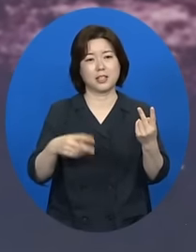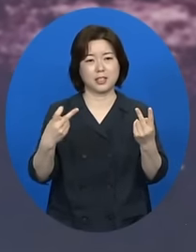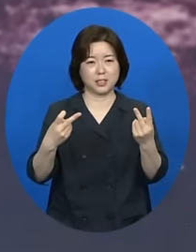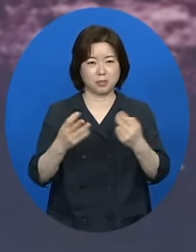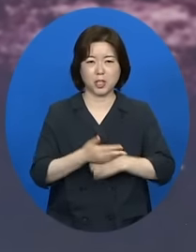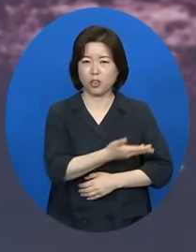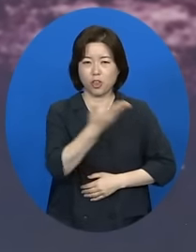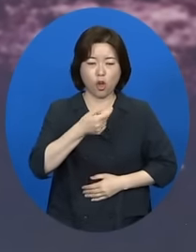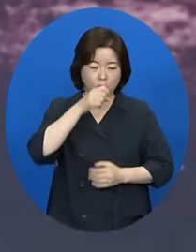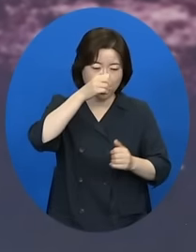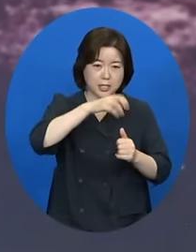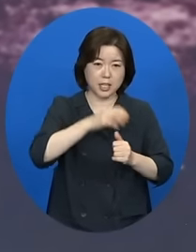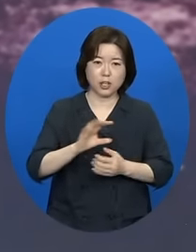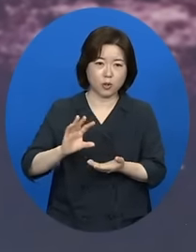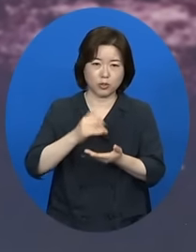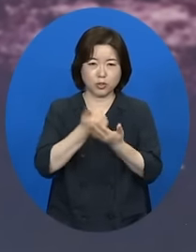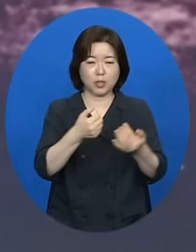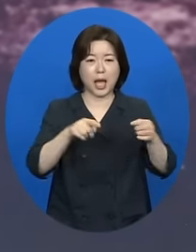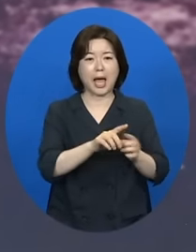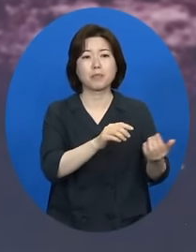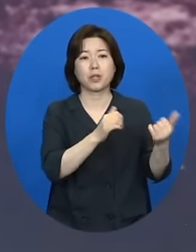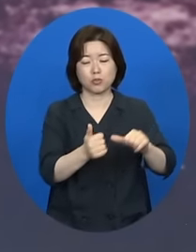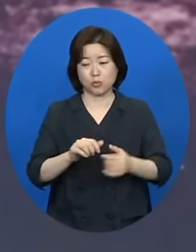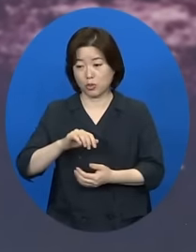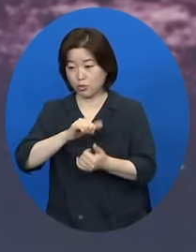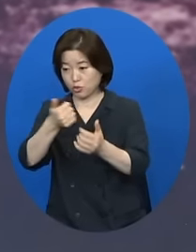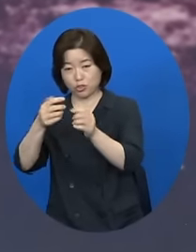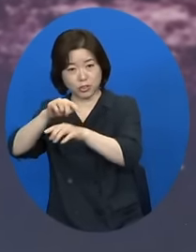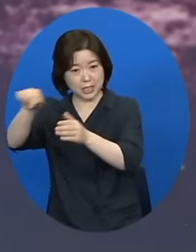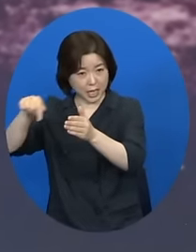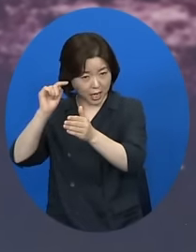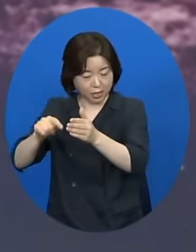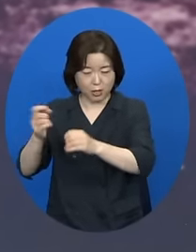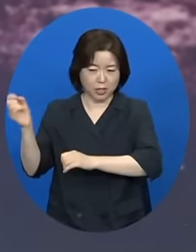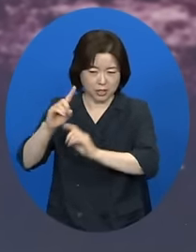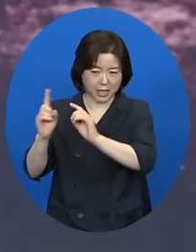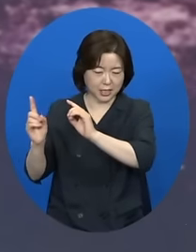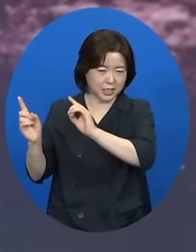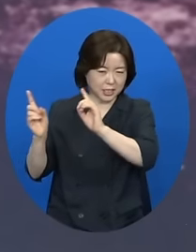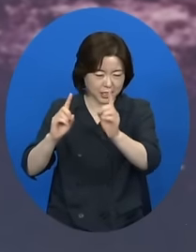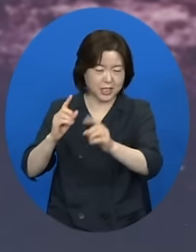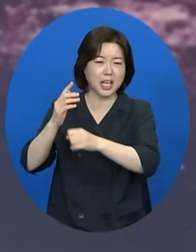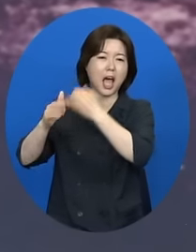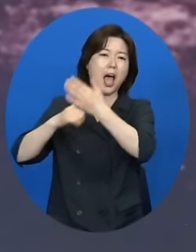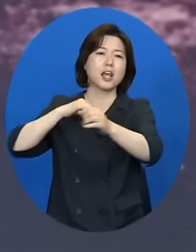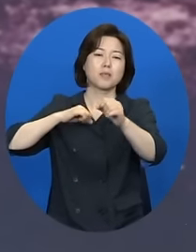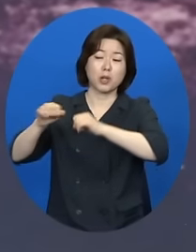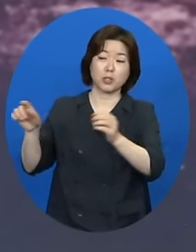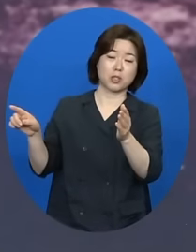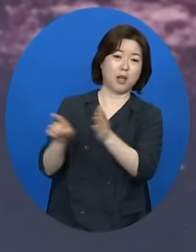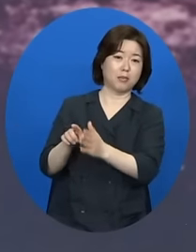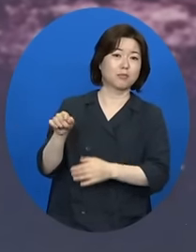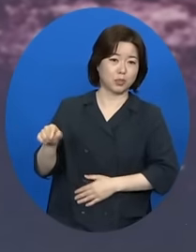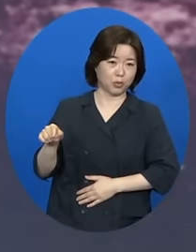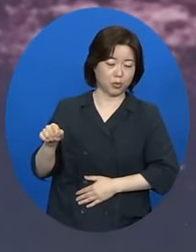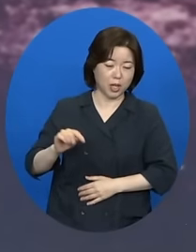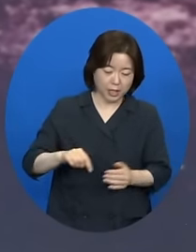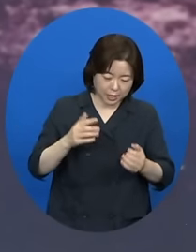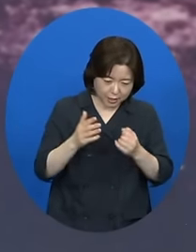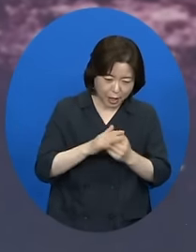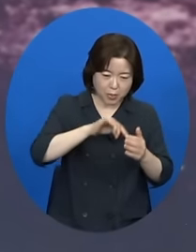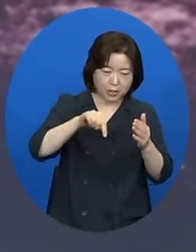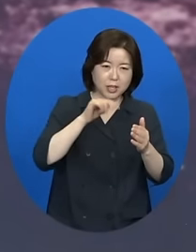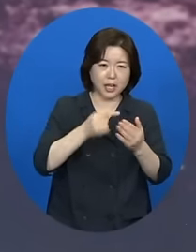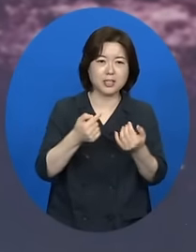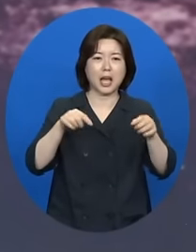그리스도와 함께 장사되고 또 죽은 자들 가운데서 그를 일으키신 하나님의 역사를 믿음으로 말미암아 그 안에서 함께 일으키심을